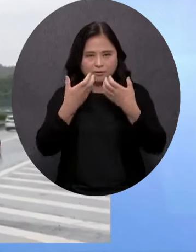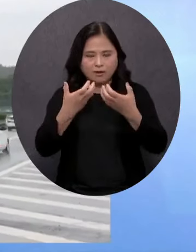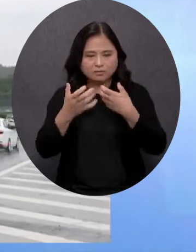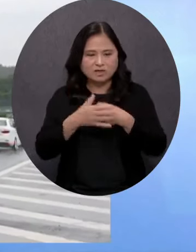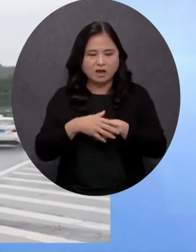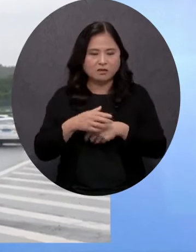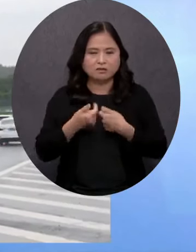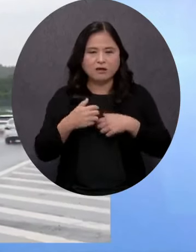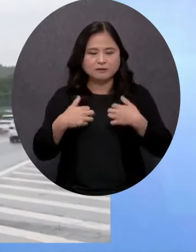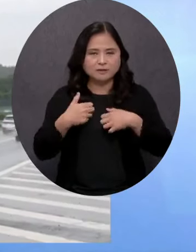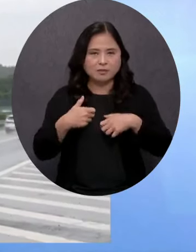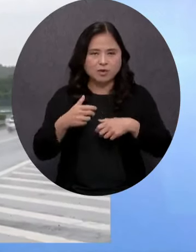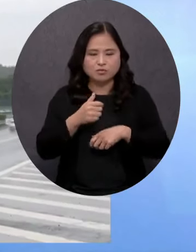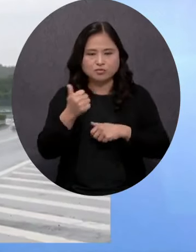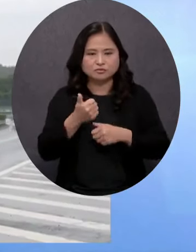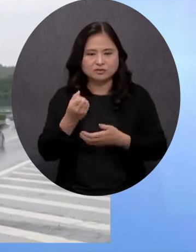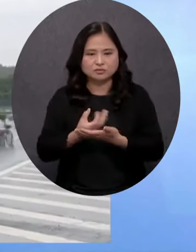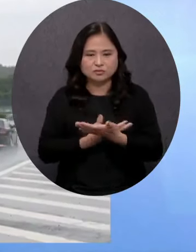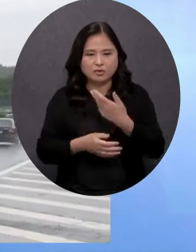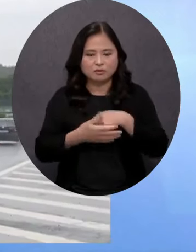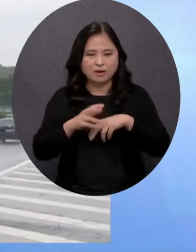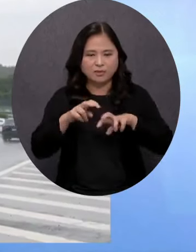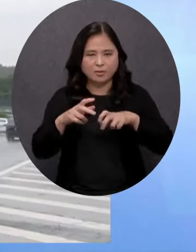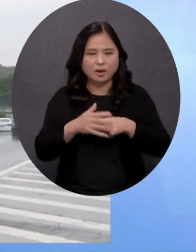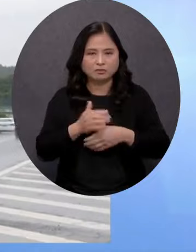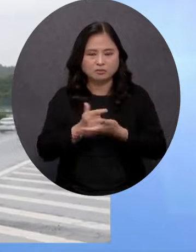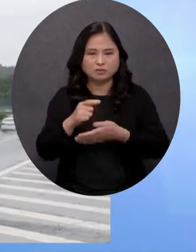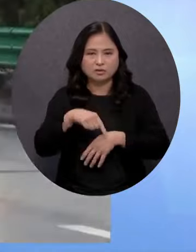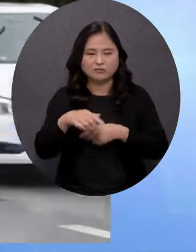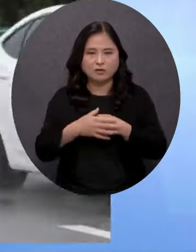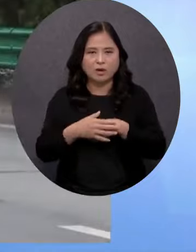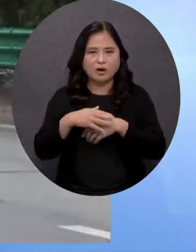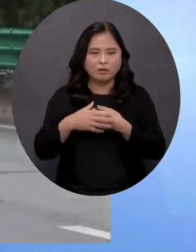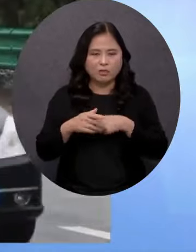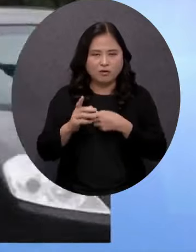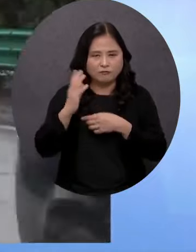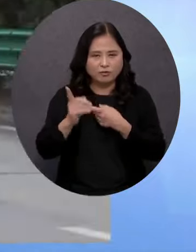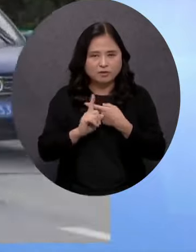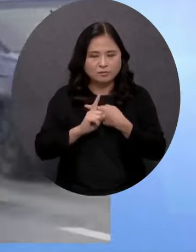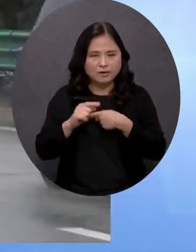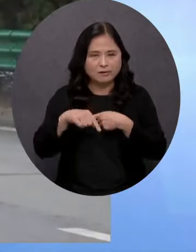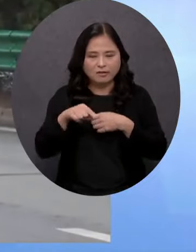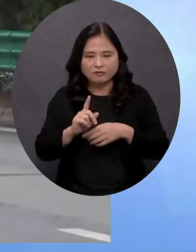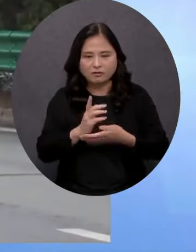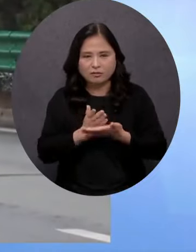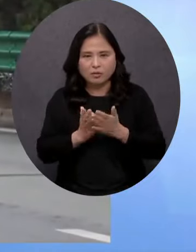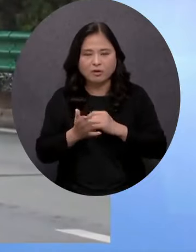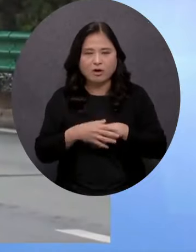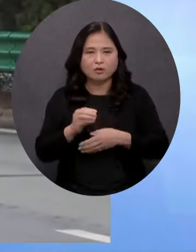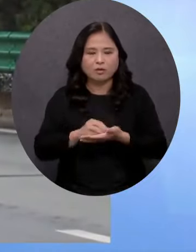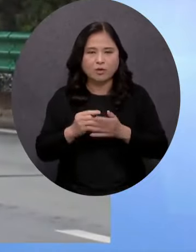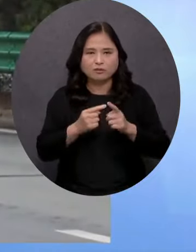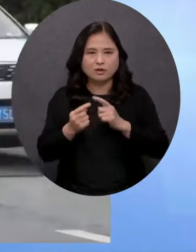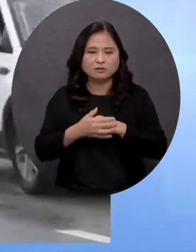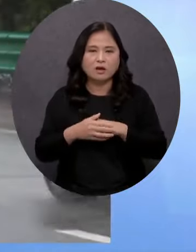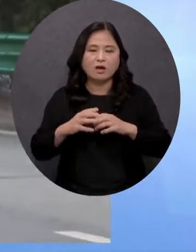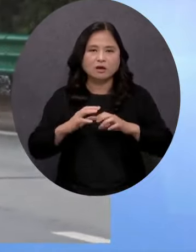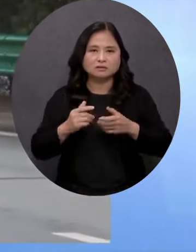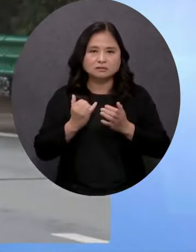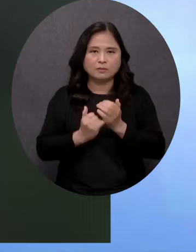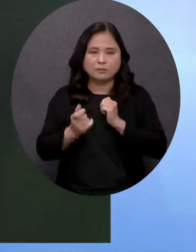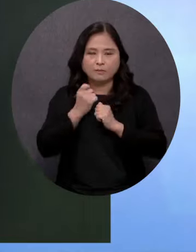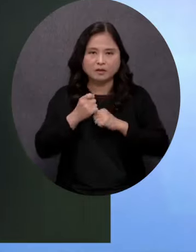及时排查处置重点地区同关键领域风险隐患，确保人民群众生命财产安全同社会大局